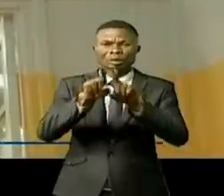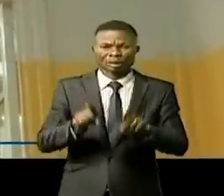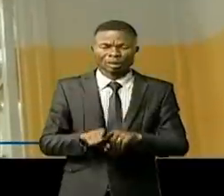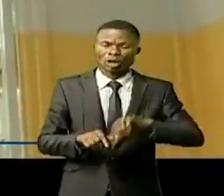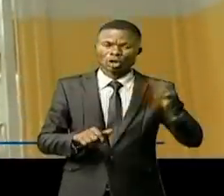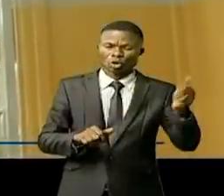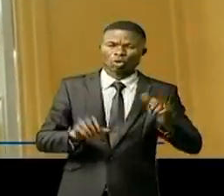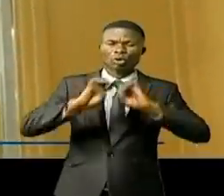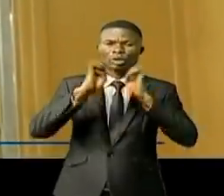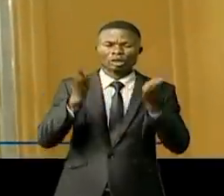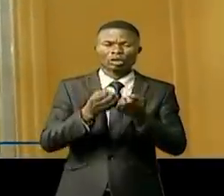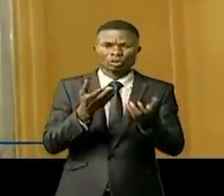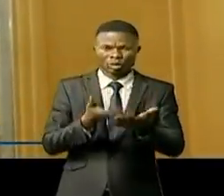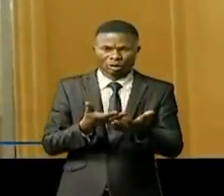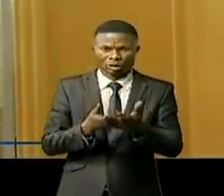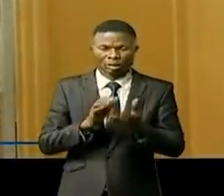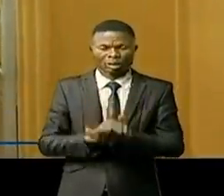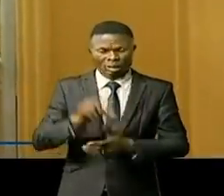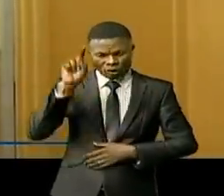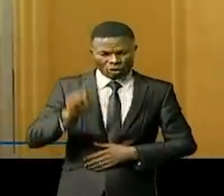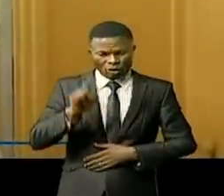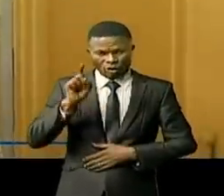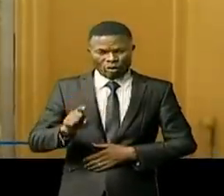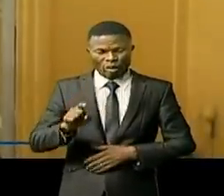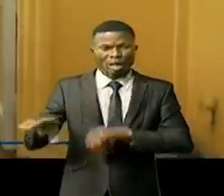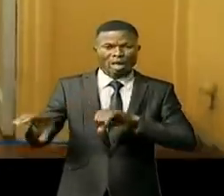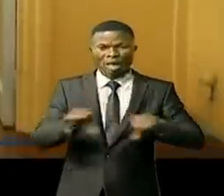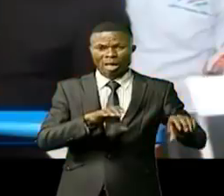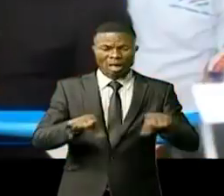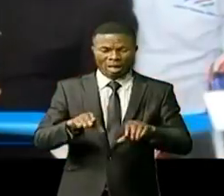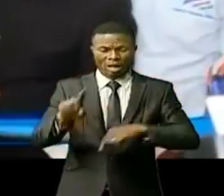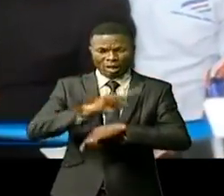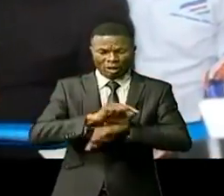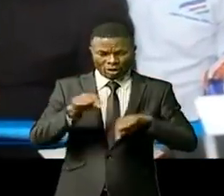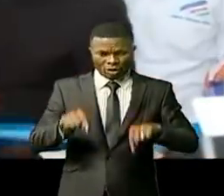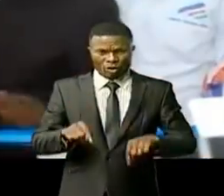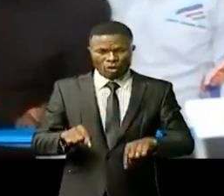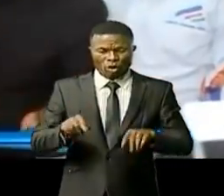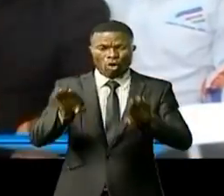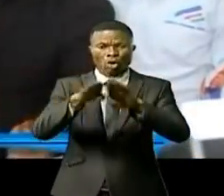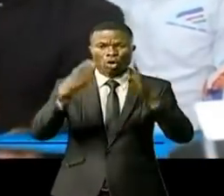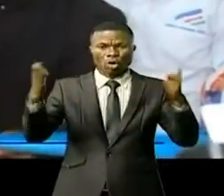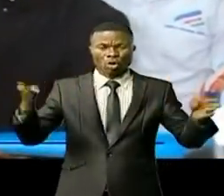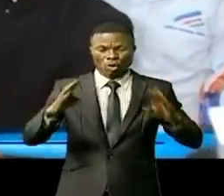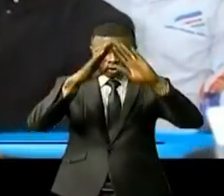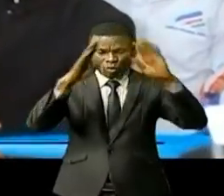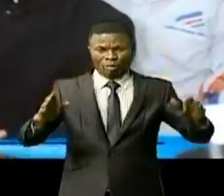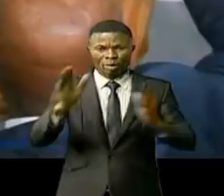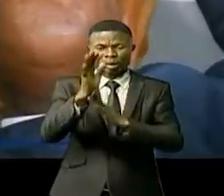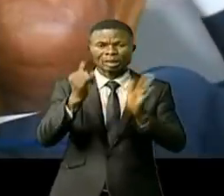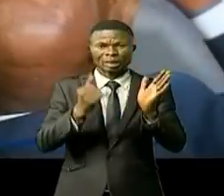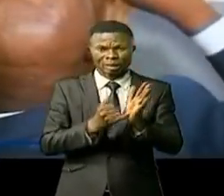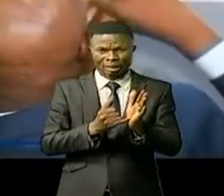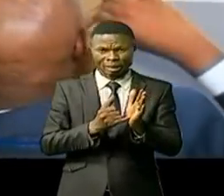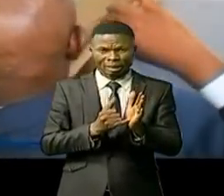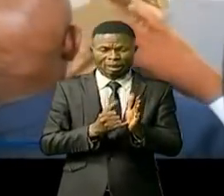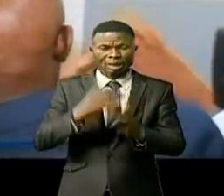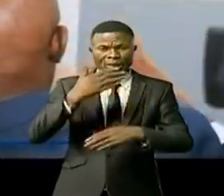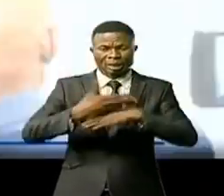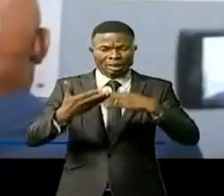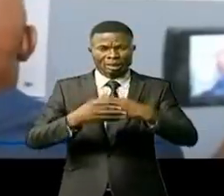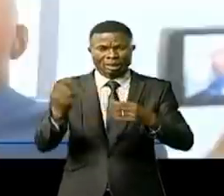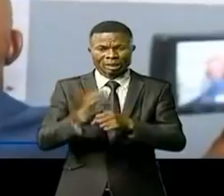SARL. C'est dans cette optique qu'il faut placer la cérémonie de séjour, l'inauguration du pavillon 16 des prématurés du